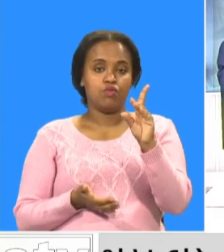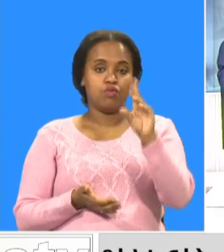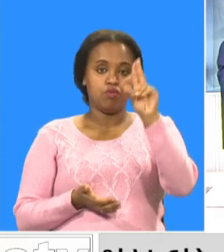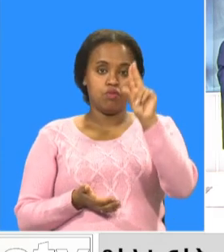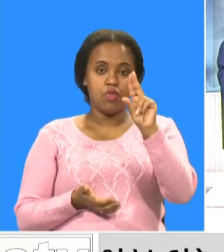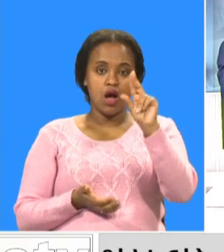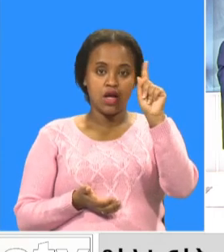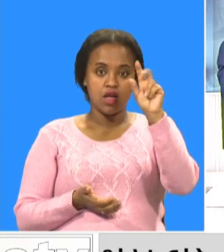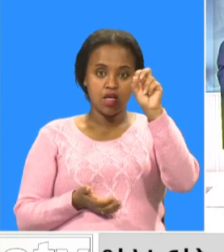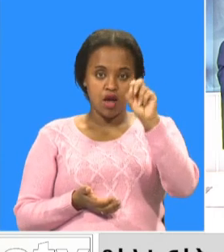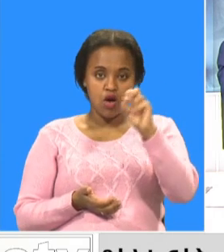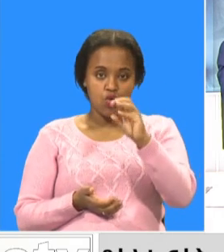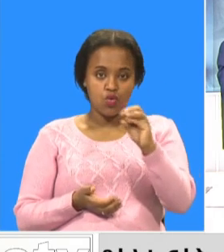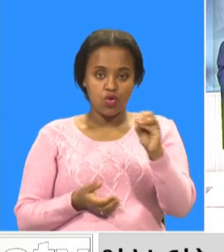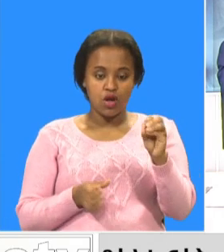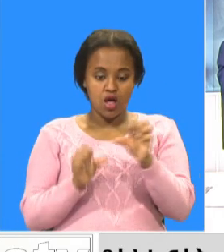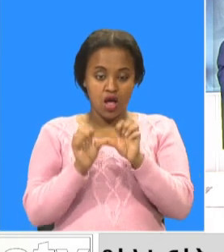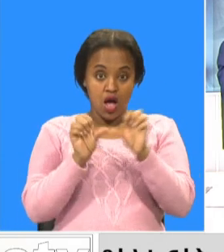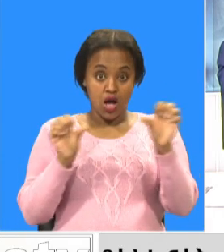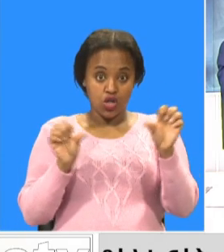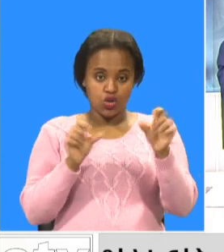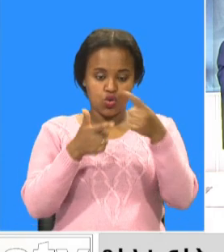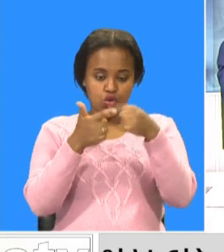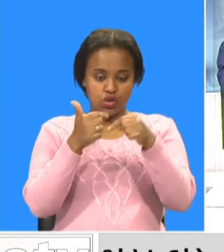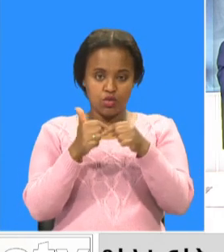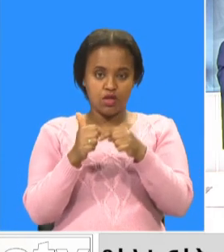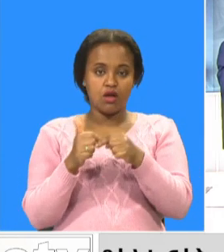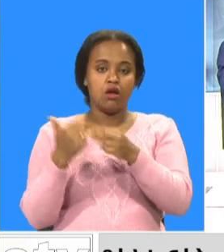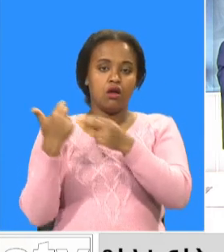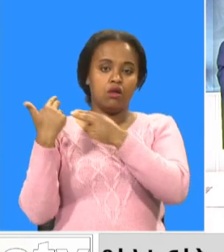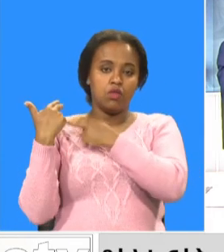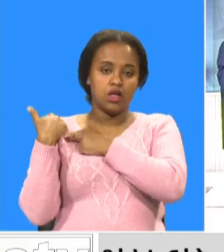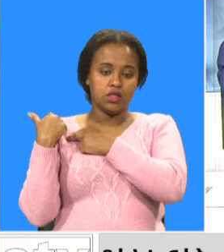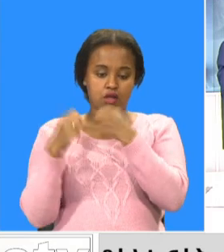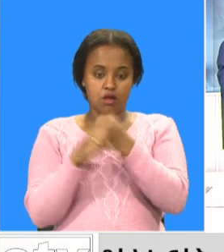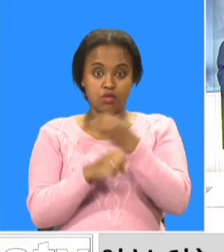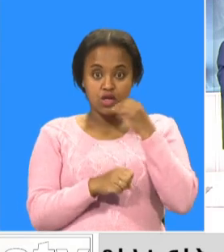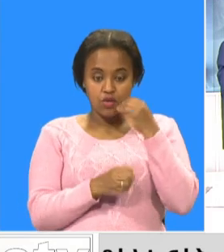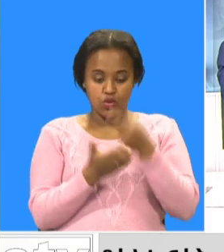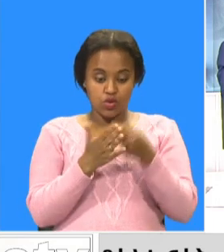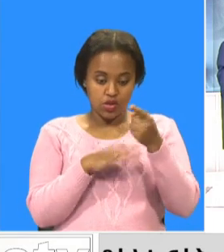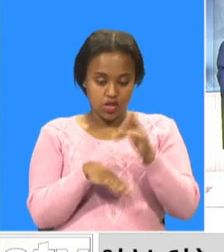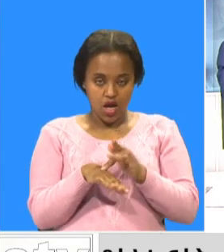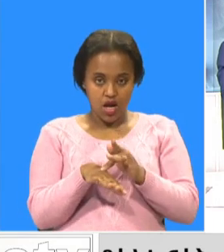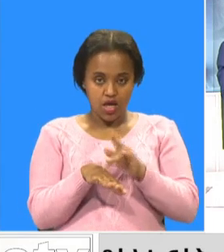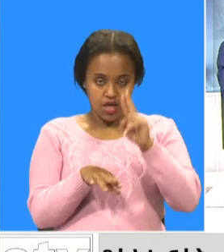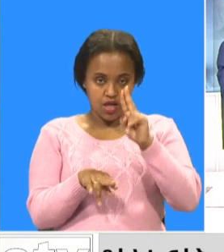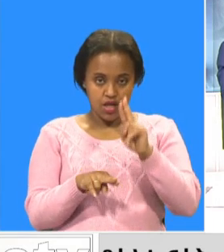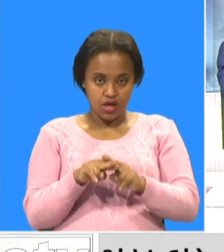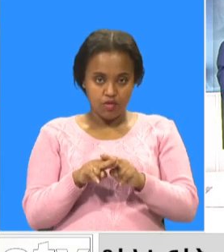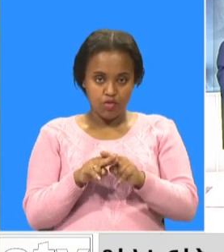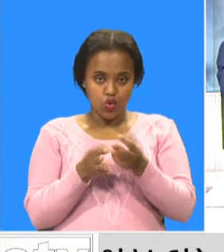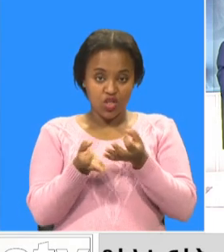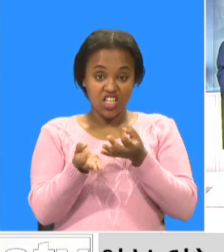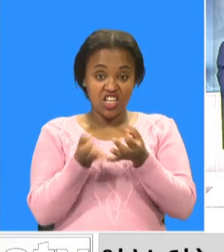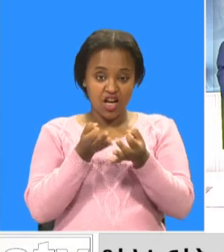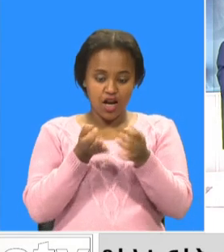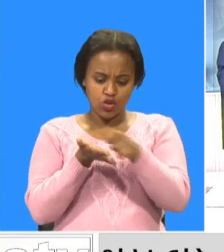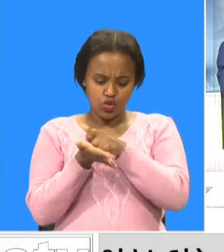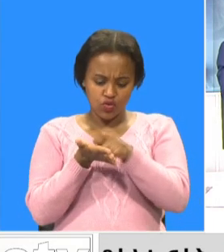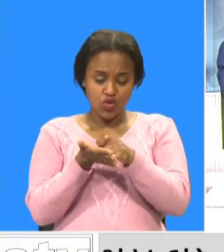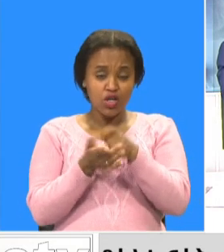እና ሌብል አርጎ ሲመጣ ባለስልጣን መስሪያ ቤቱ እነዛ እዛ ላይ የተጻፉት ገላጭ ጽሁፎች ሪሊ